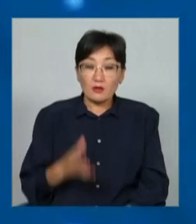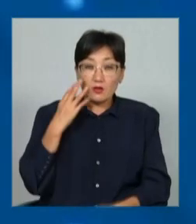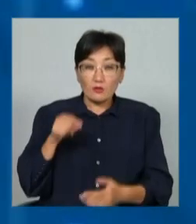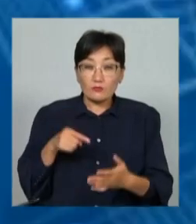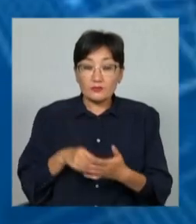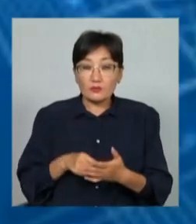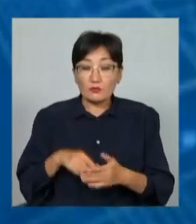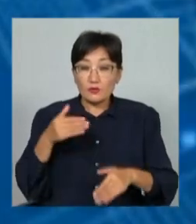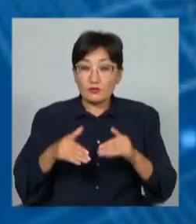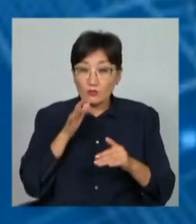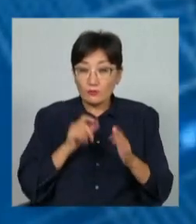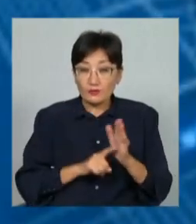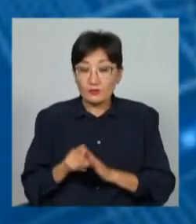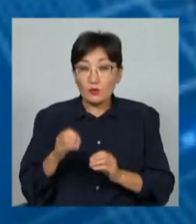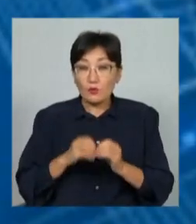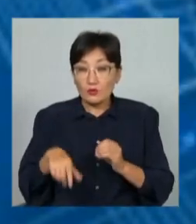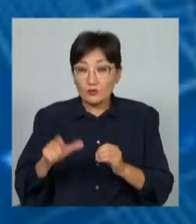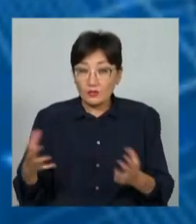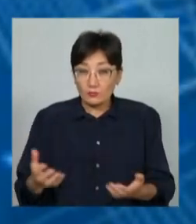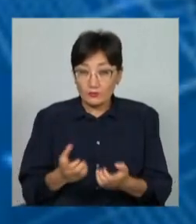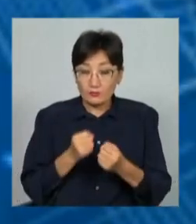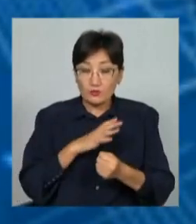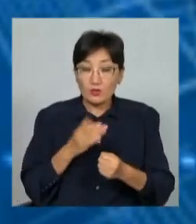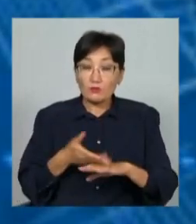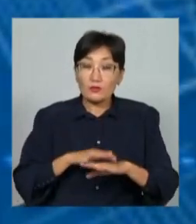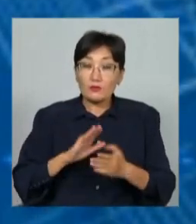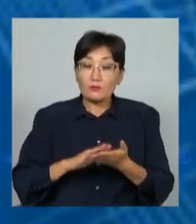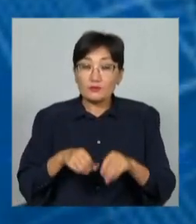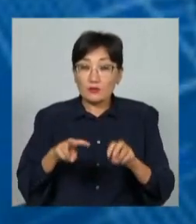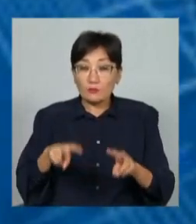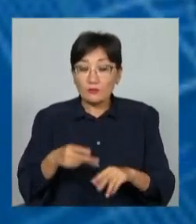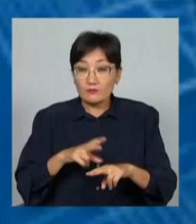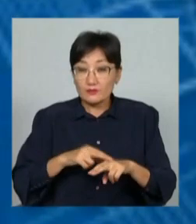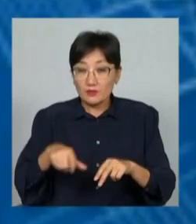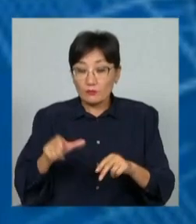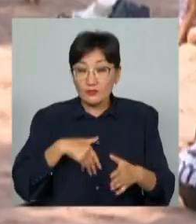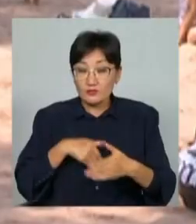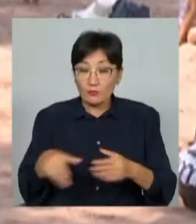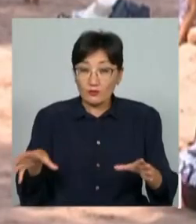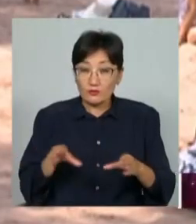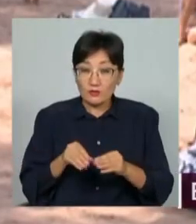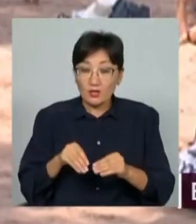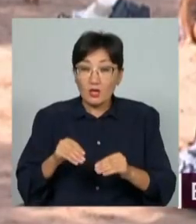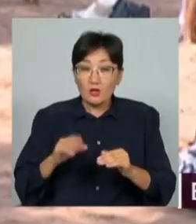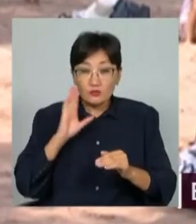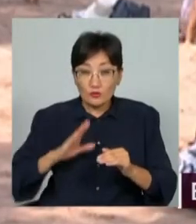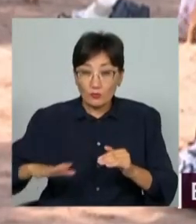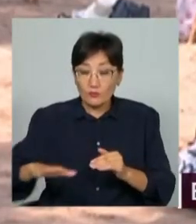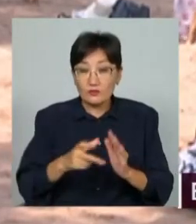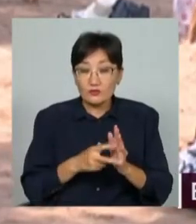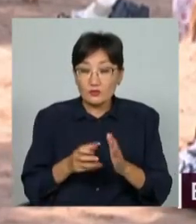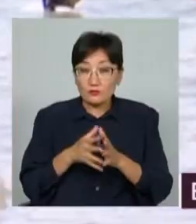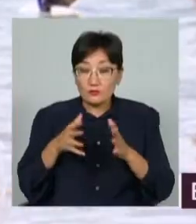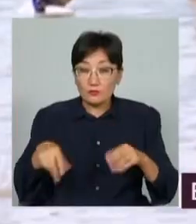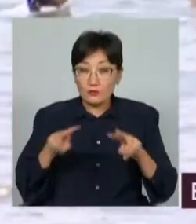Алматыда шомылу маусымы басталғалы 10 адам құтқарылған. Осыған байланысты төтеншеліктер, полиция және еріктілермен бірлесіп, су айдындарында 800-ден